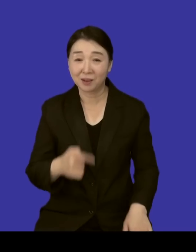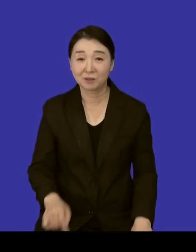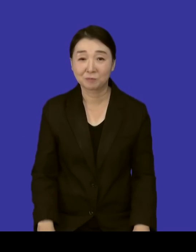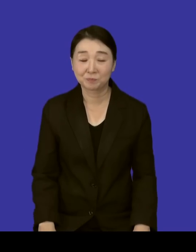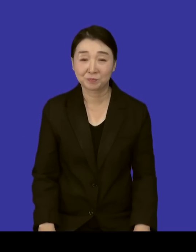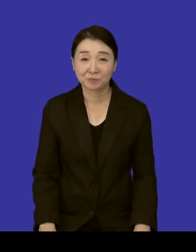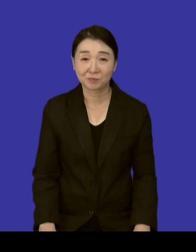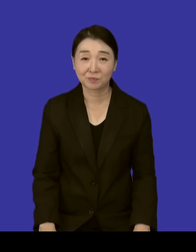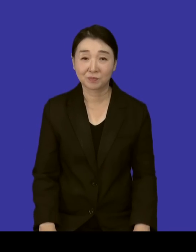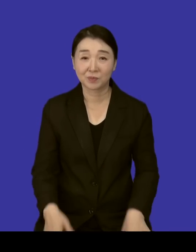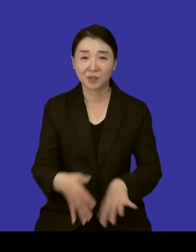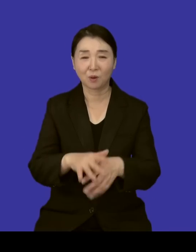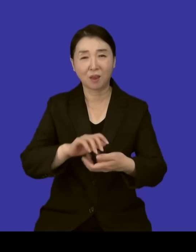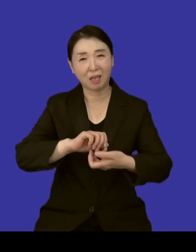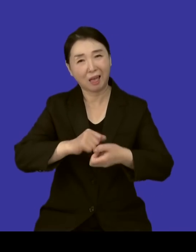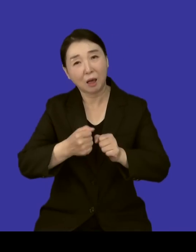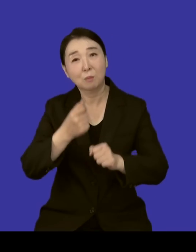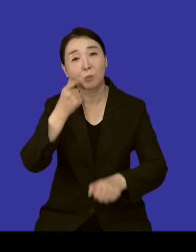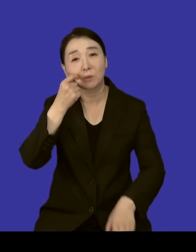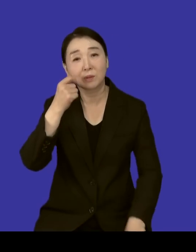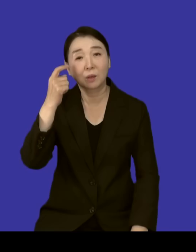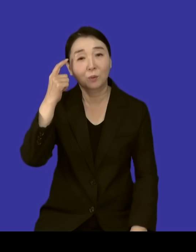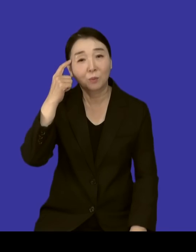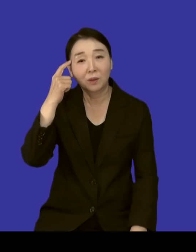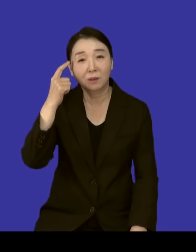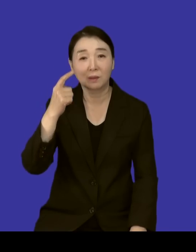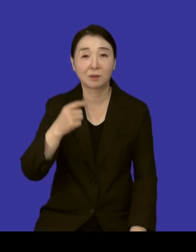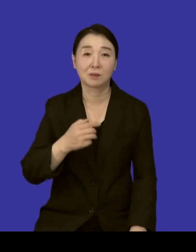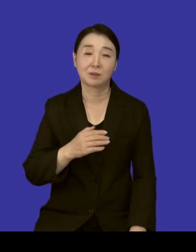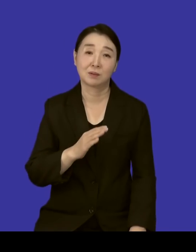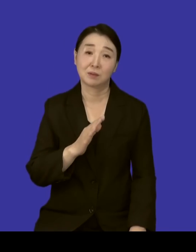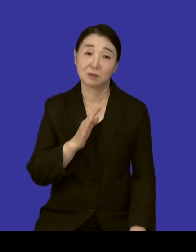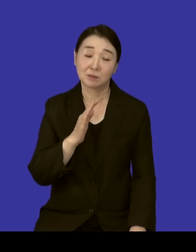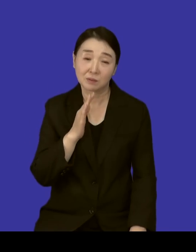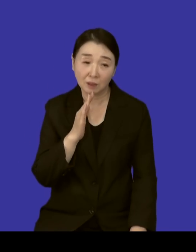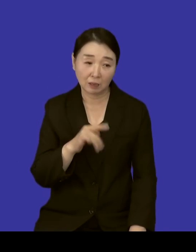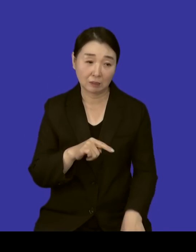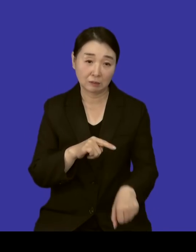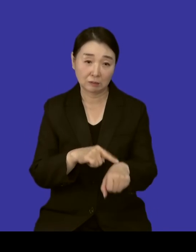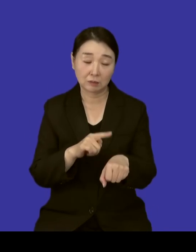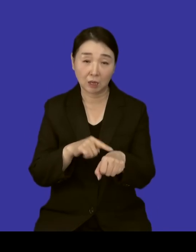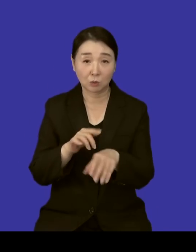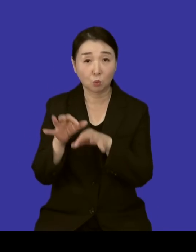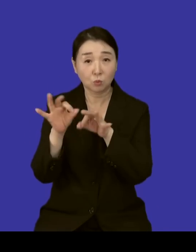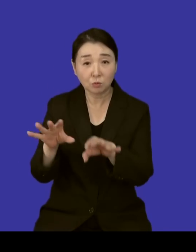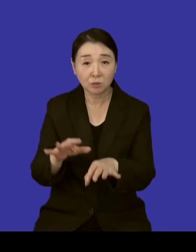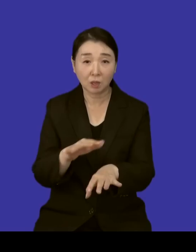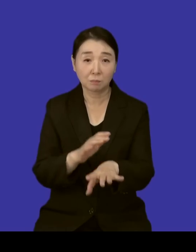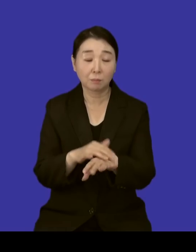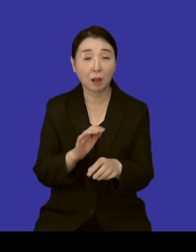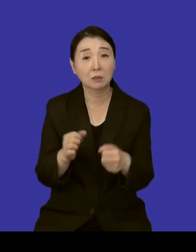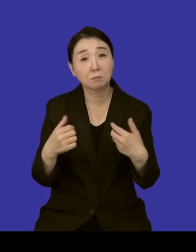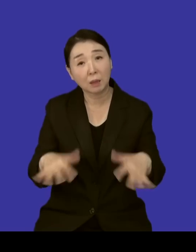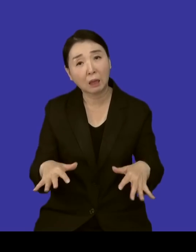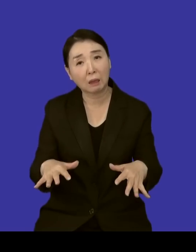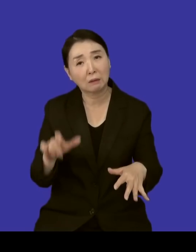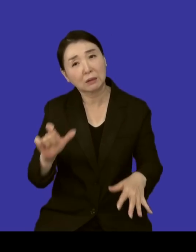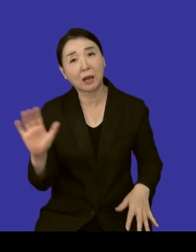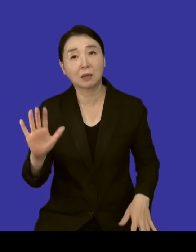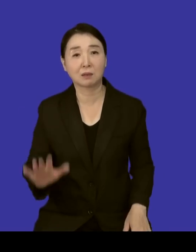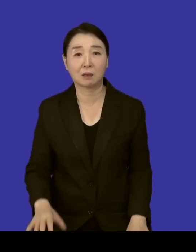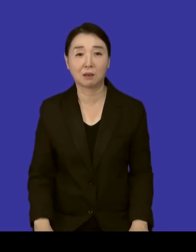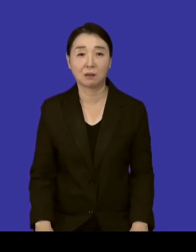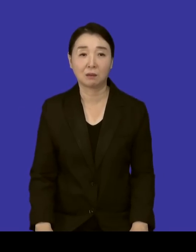걸레를 힘주고 못 짜는 거예요. 예, 예. 왜냐하면은 정말 얼마나 시간과 돈을 들여서 팔에 힘을 빼놨는데 네.